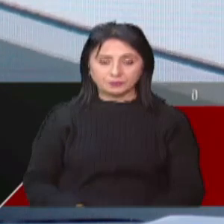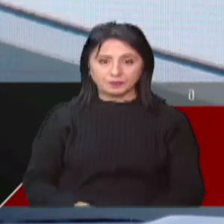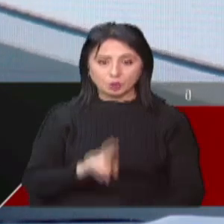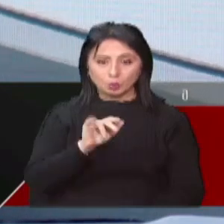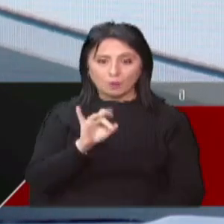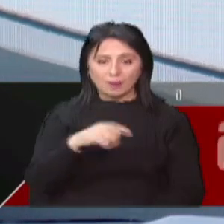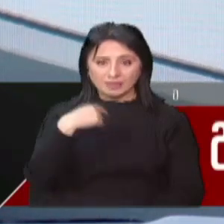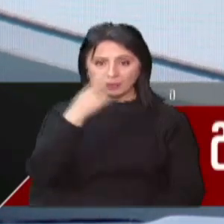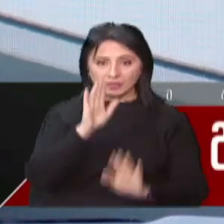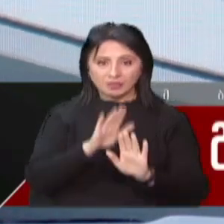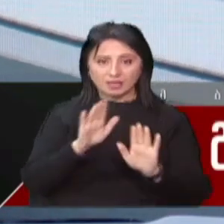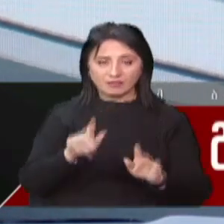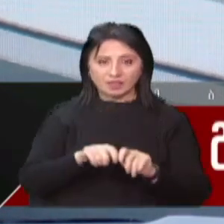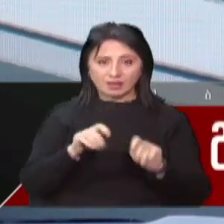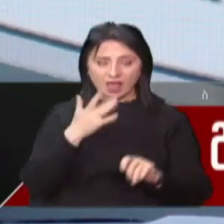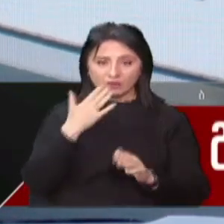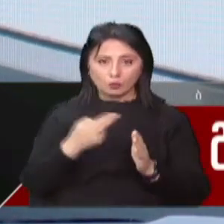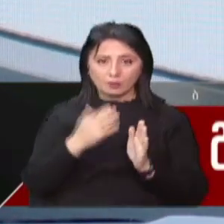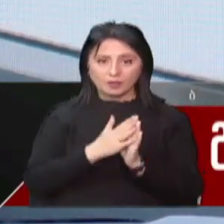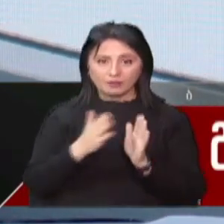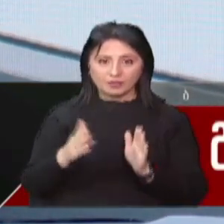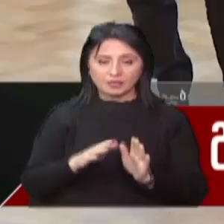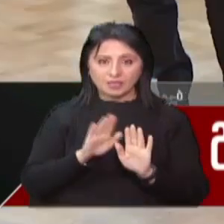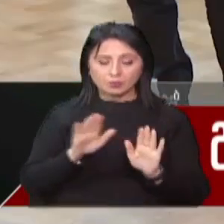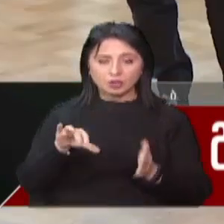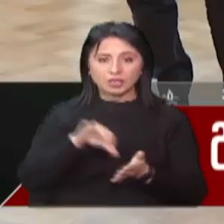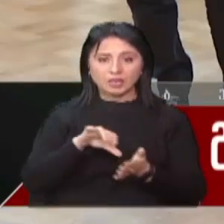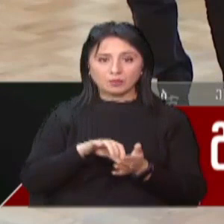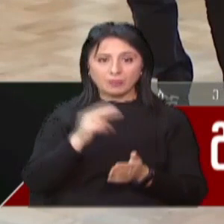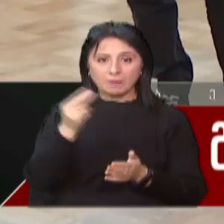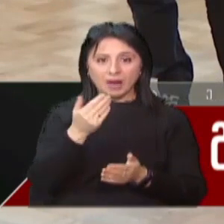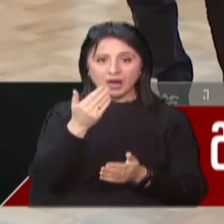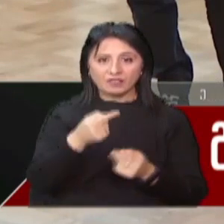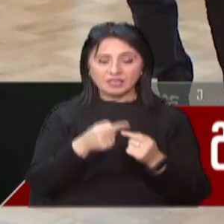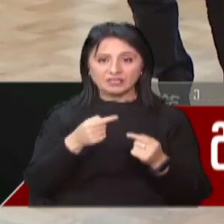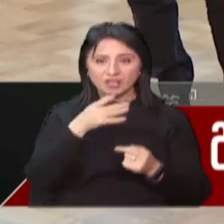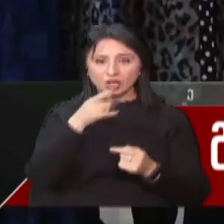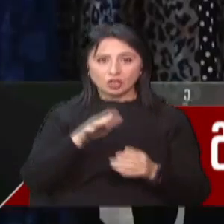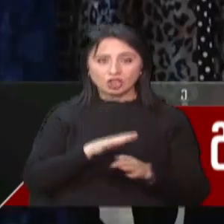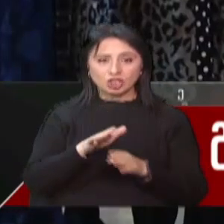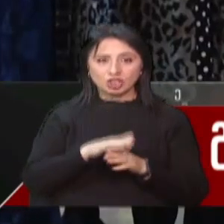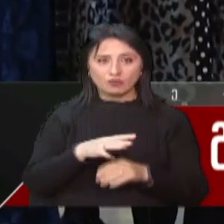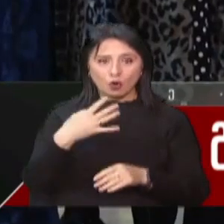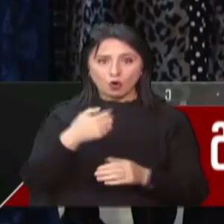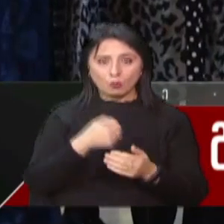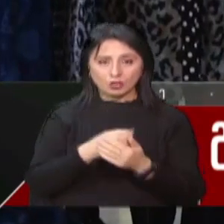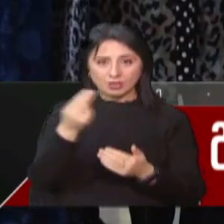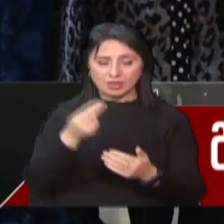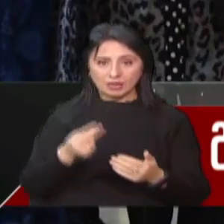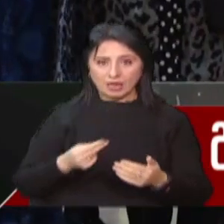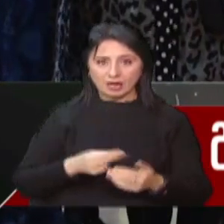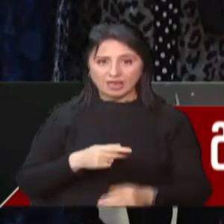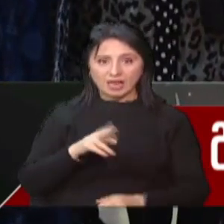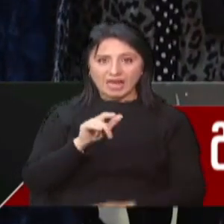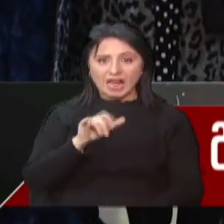გელა დუმბაძის პერსონალური გამოფენა გაიხსნა ეროვნულ ბიბლიოთეკაში. ექსპოზიციაზე წარმოდგენილია მხატვრის მიერ სხვადასხვა დროს შესრულებული 40-მდე ნახატი.